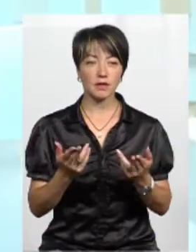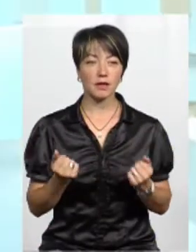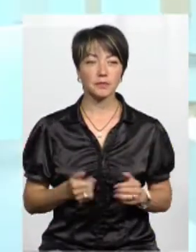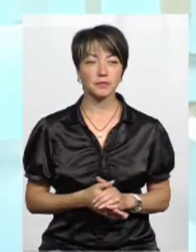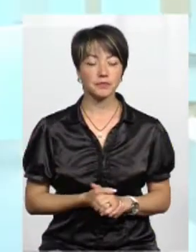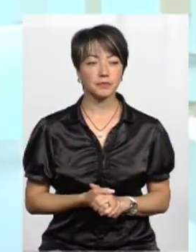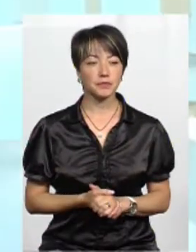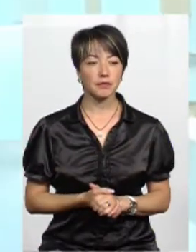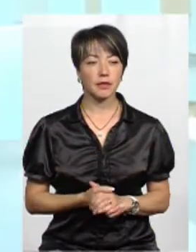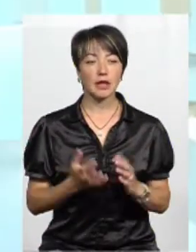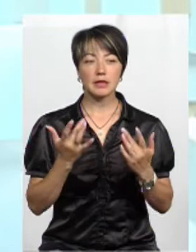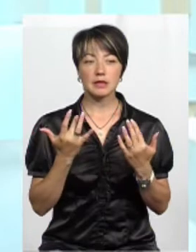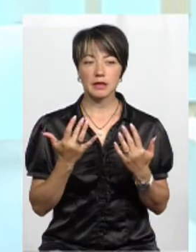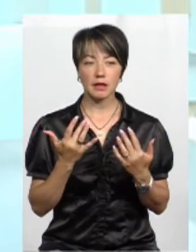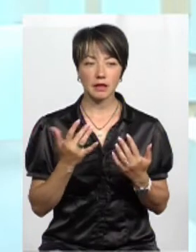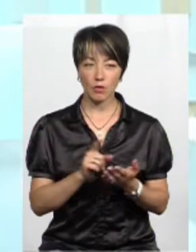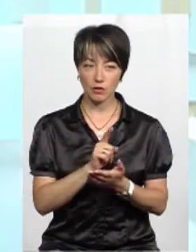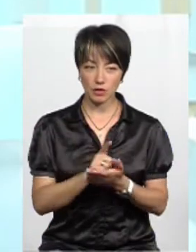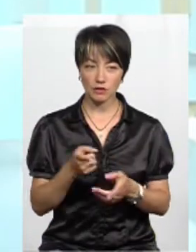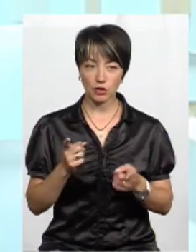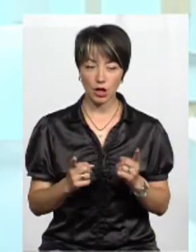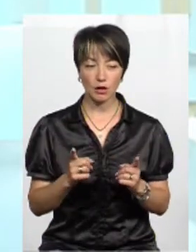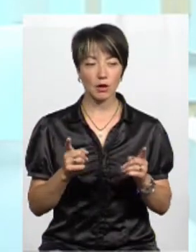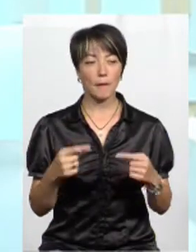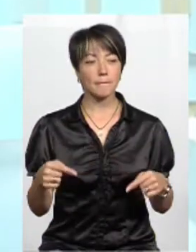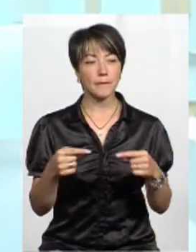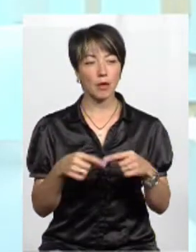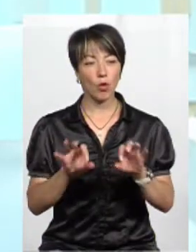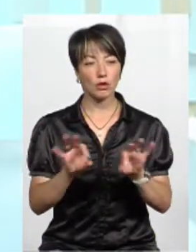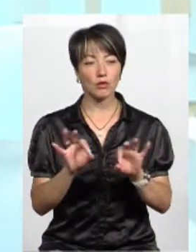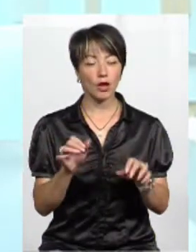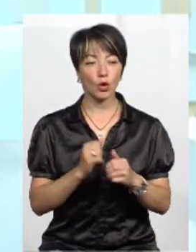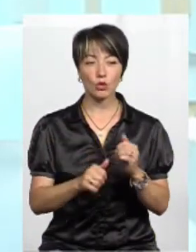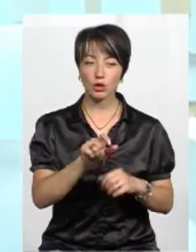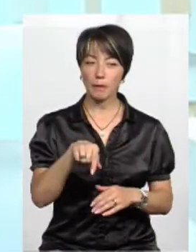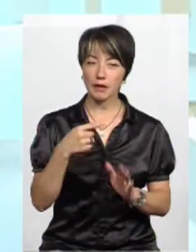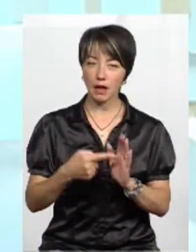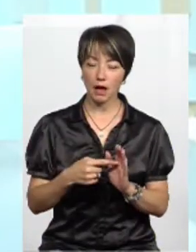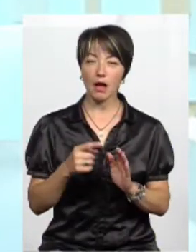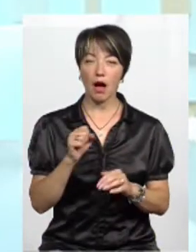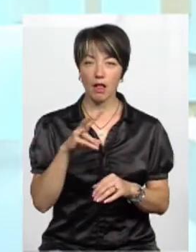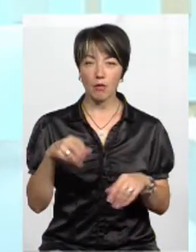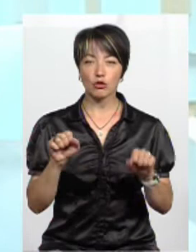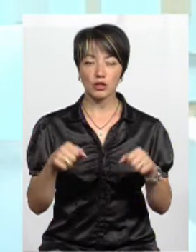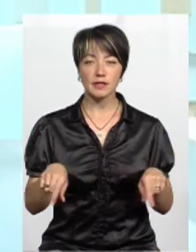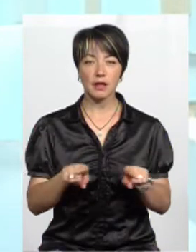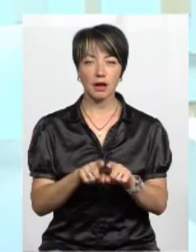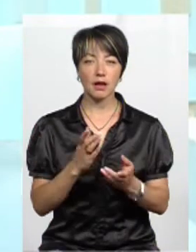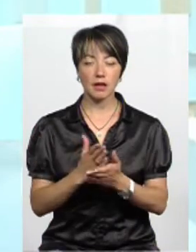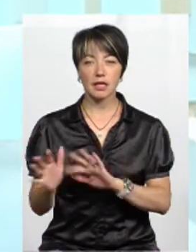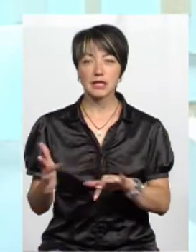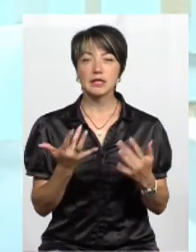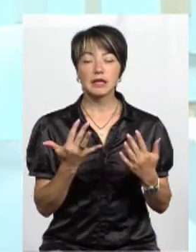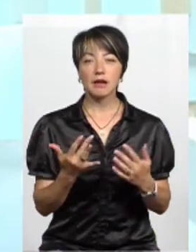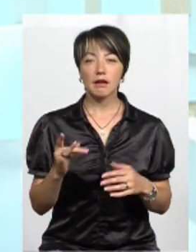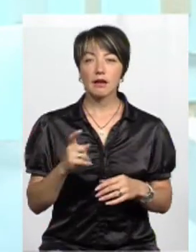Так. Скільки разів, ну, не обов'язок, звичайно, прямо коментувати кожне питання, яке вноситься, але така можливість є. Скільки